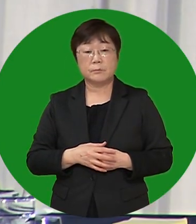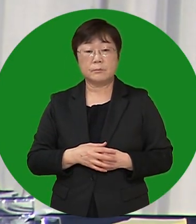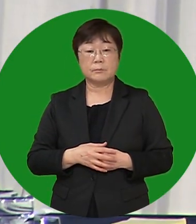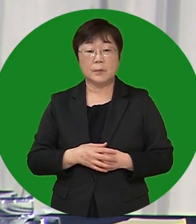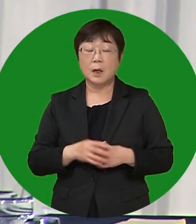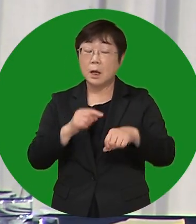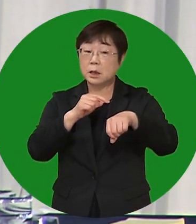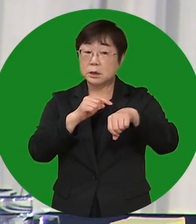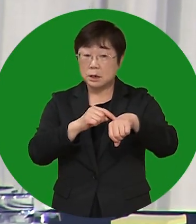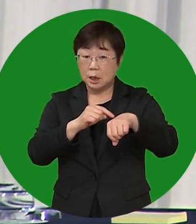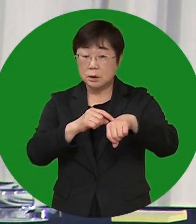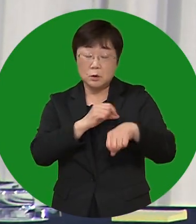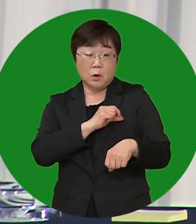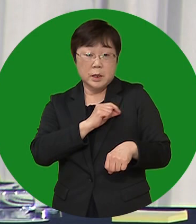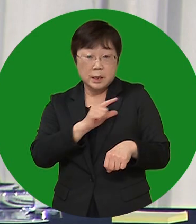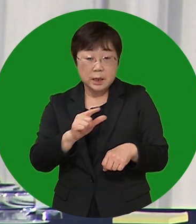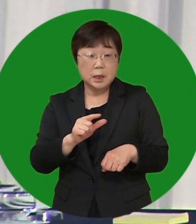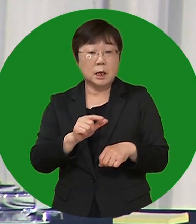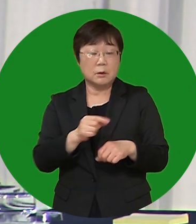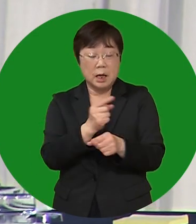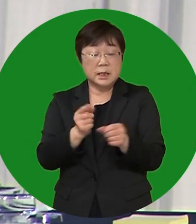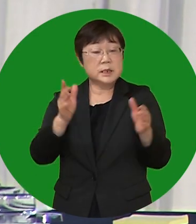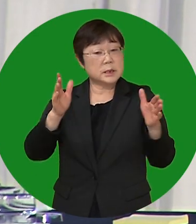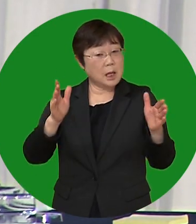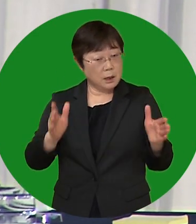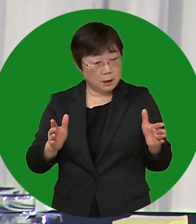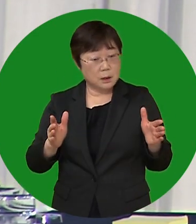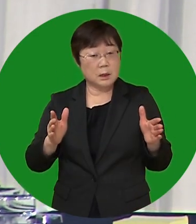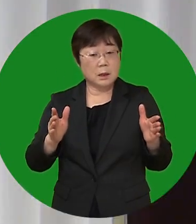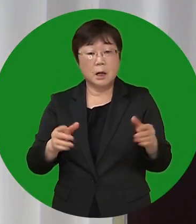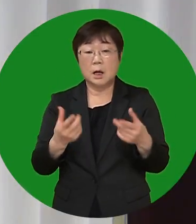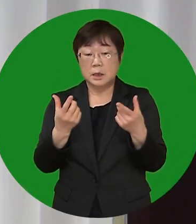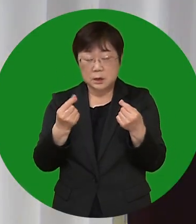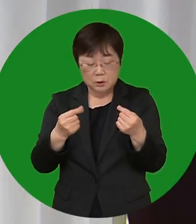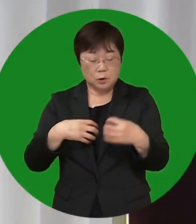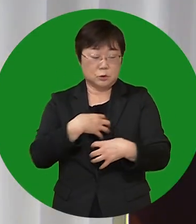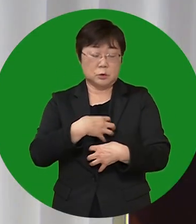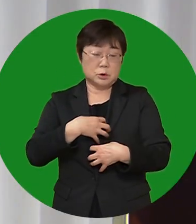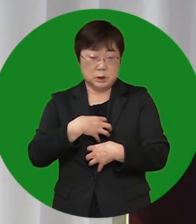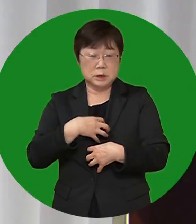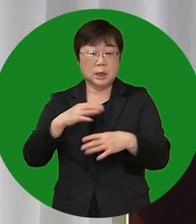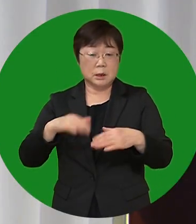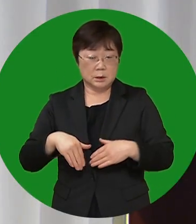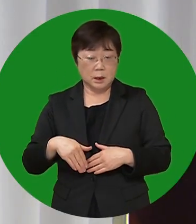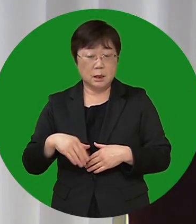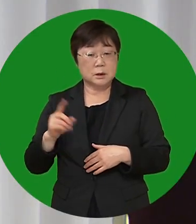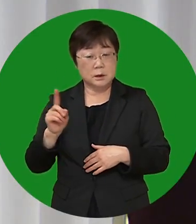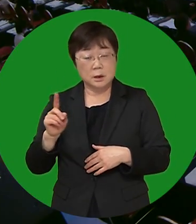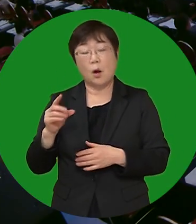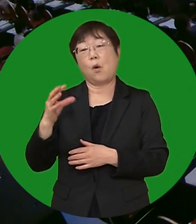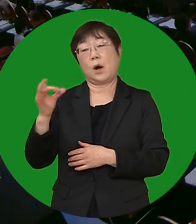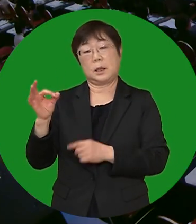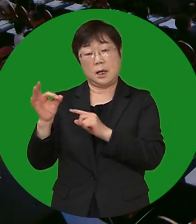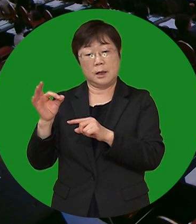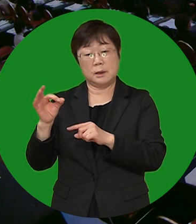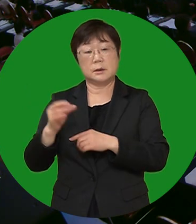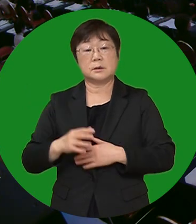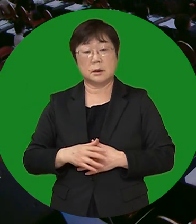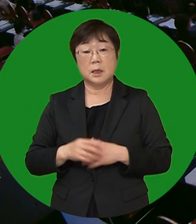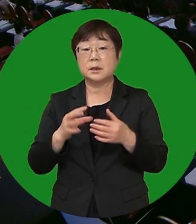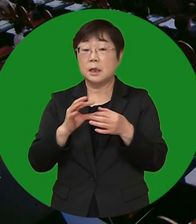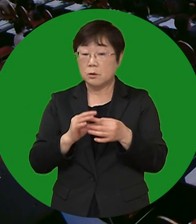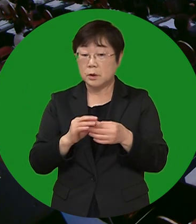時間とやりがいはこの一年半もやはり苦しかったのはお金ですなので